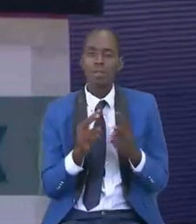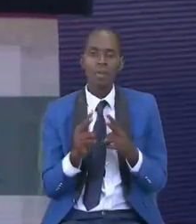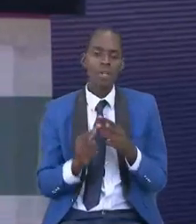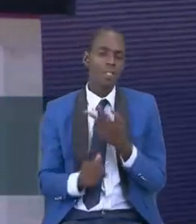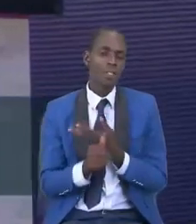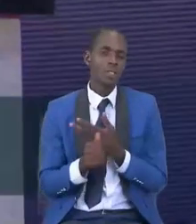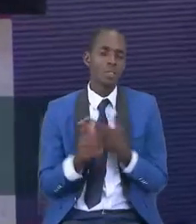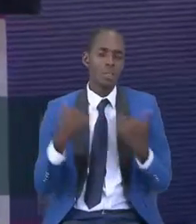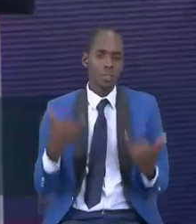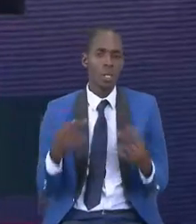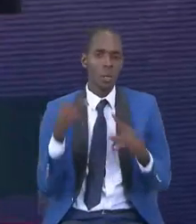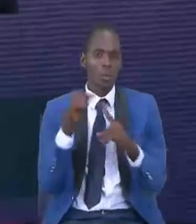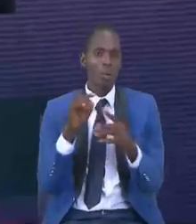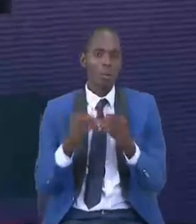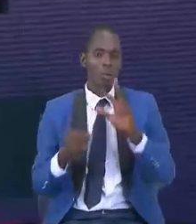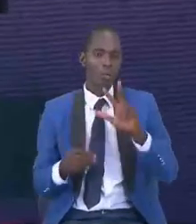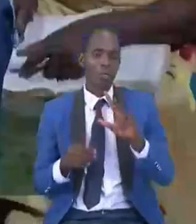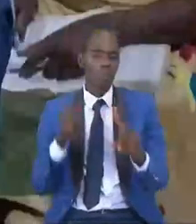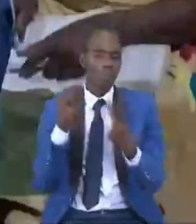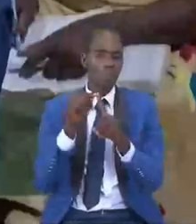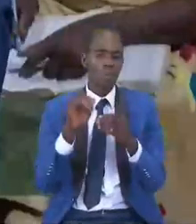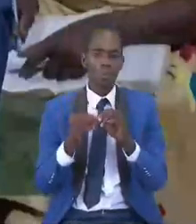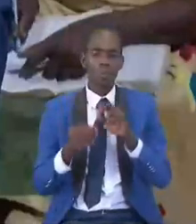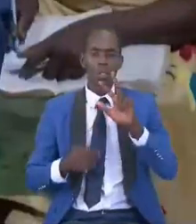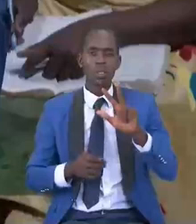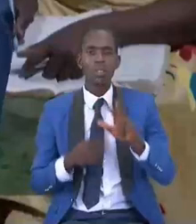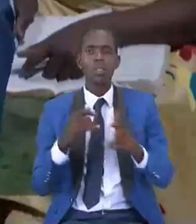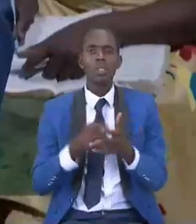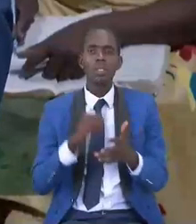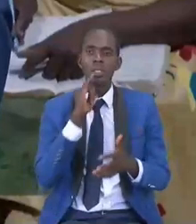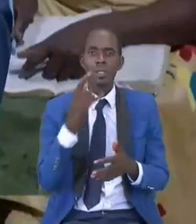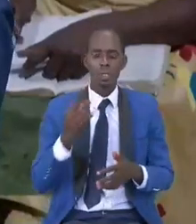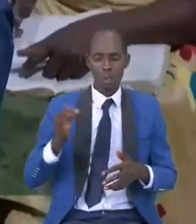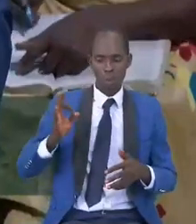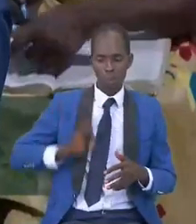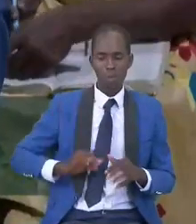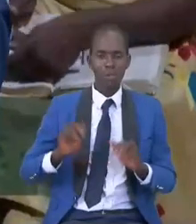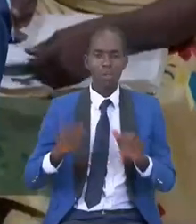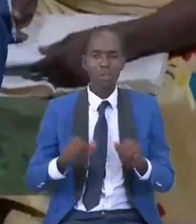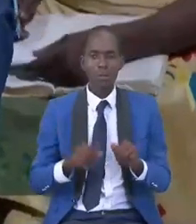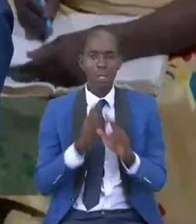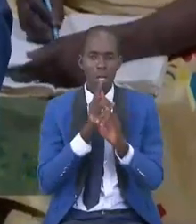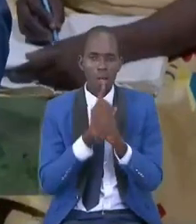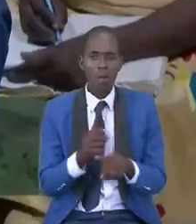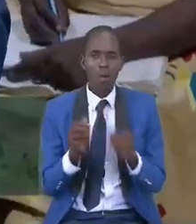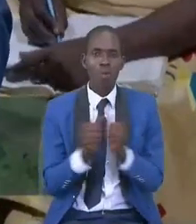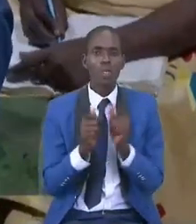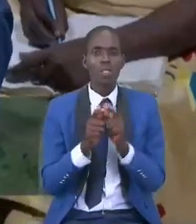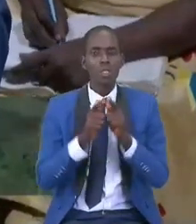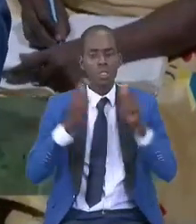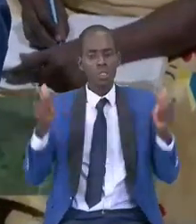maintenant. La réponse profitable avec une grande consécration. Que devons-nous